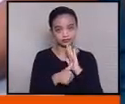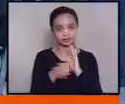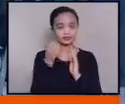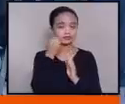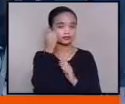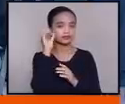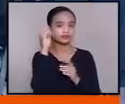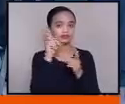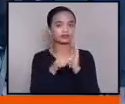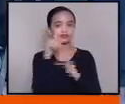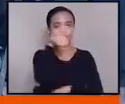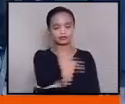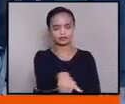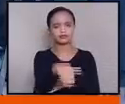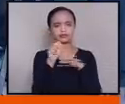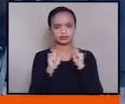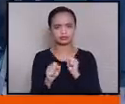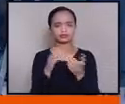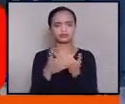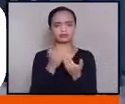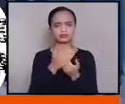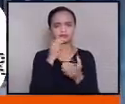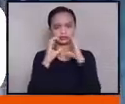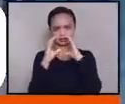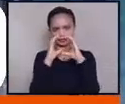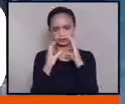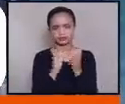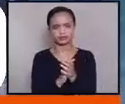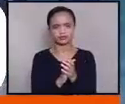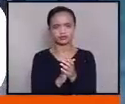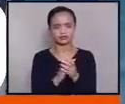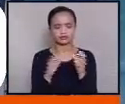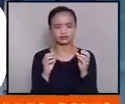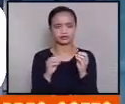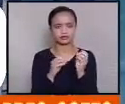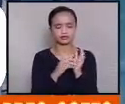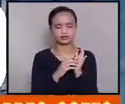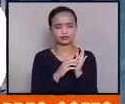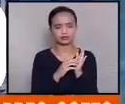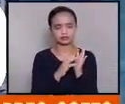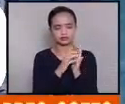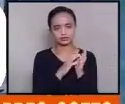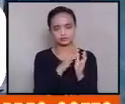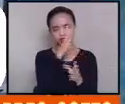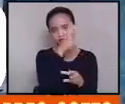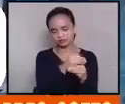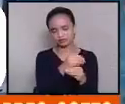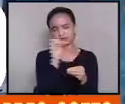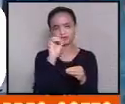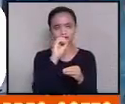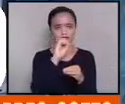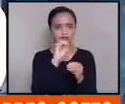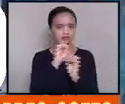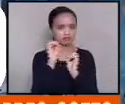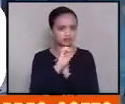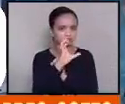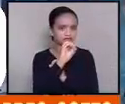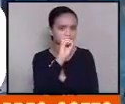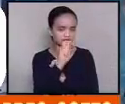mamayang gabi, madali lang po mga computation ito kasi wala tayong compute na OT at wala tayong compute na mga